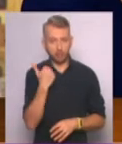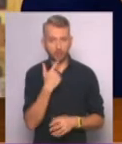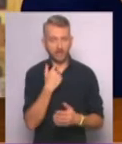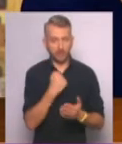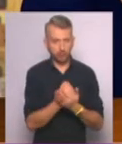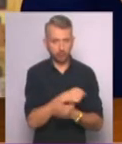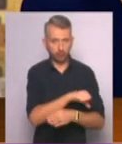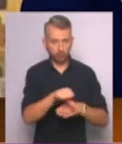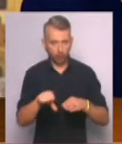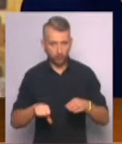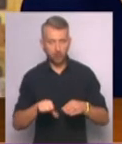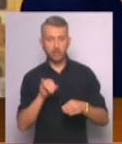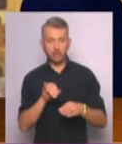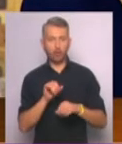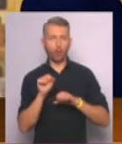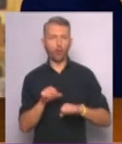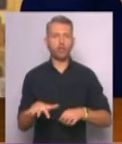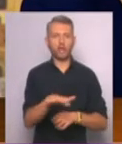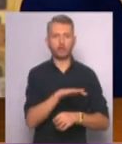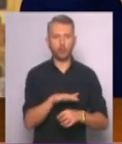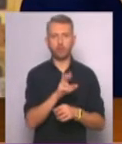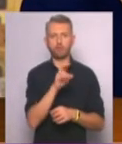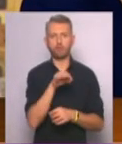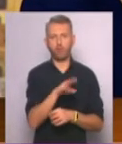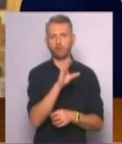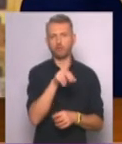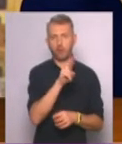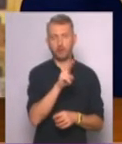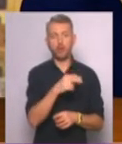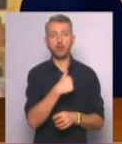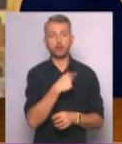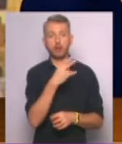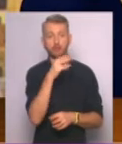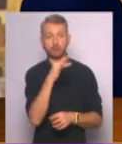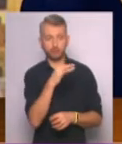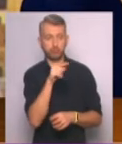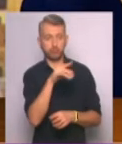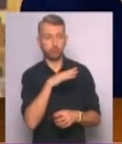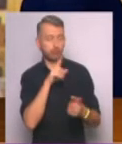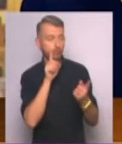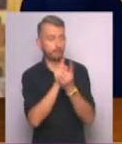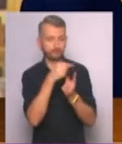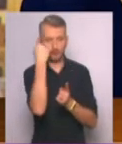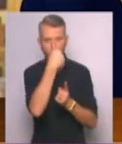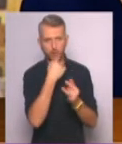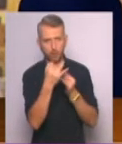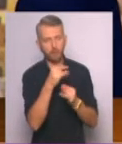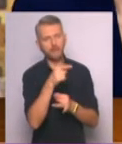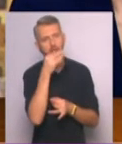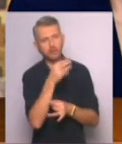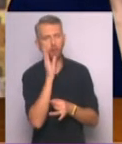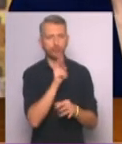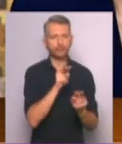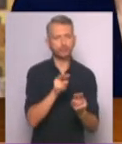охоронній зоні ботанічного саду. З Кличко я особисто розмовляла, Він сказав, що він це буде дивитися.